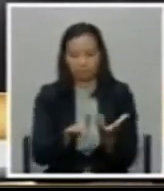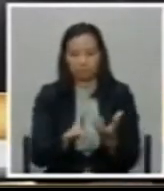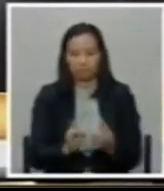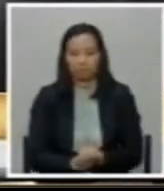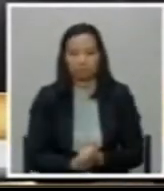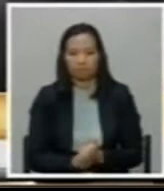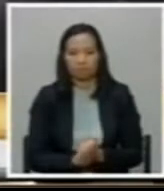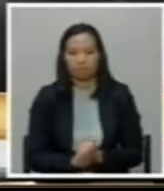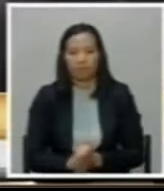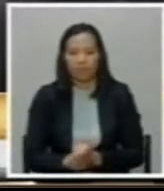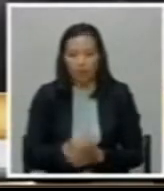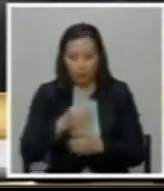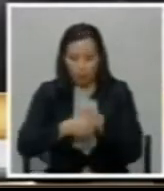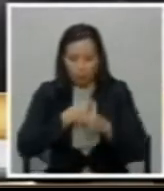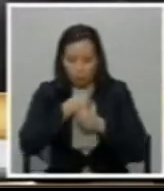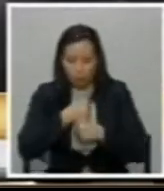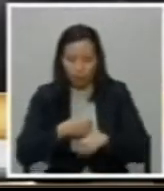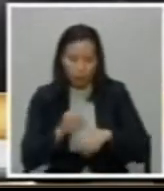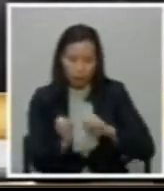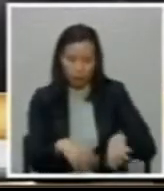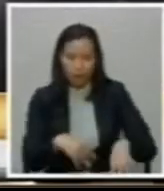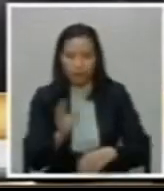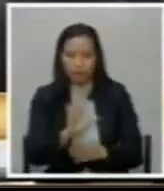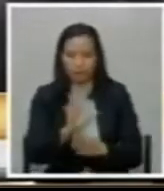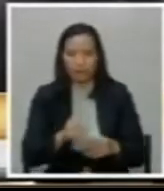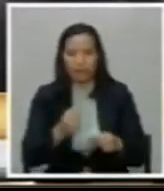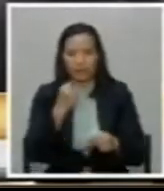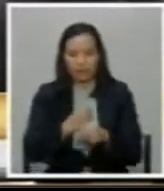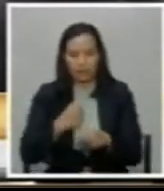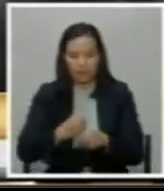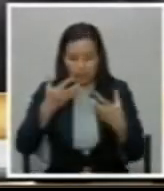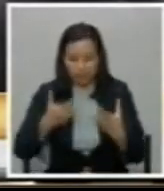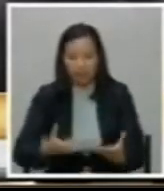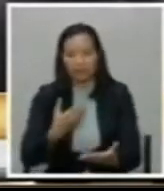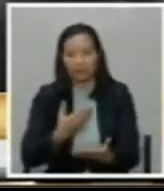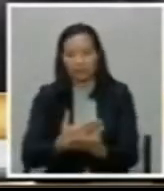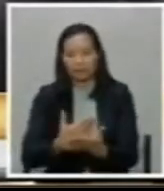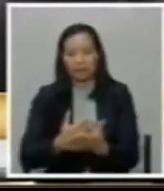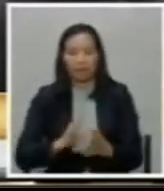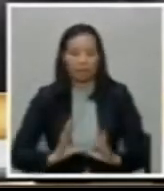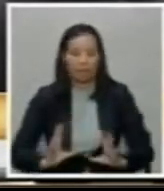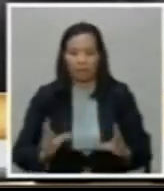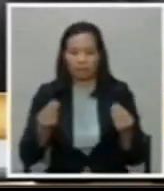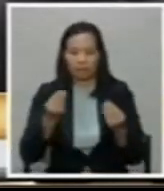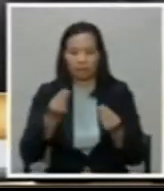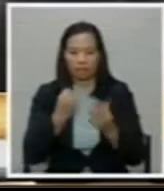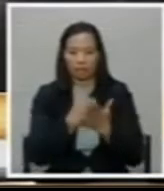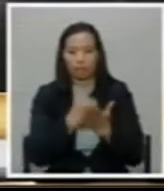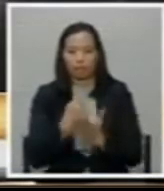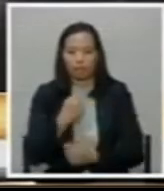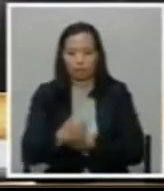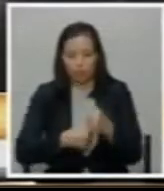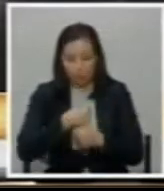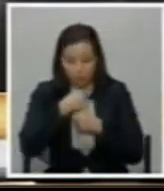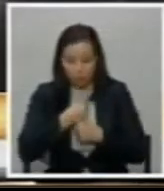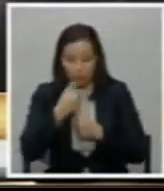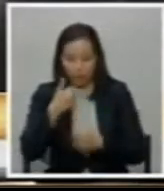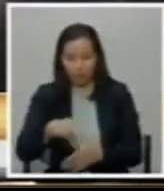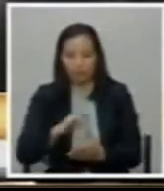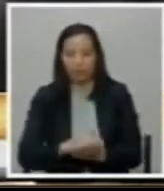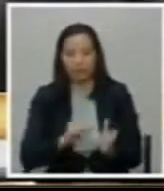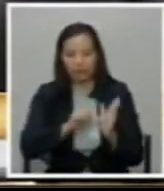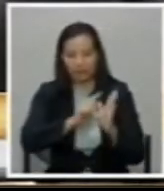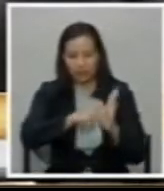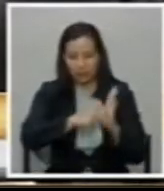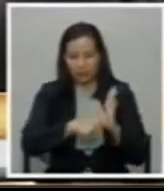ราไม่ได้ถูกทอดทิ้งนะครับแล้วก็จะไม่ได้เกิดวิกฤตการคลังเพราะฉะนั้นสิ่งที่ท่านเลขาก็ทำอยู่เนี่ย